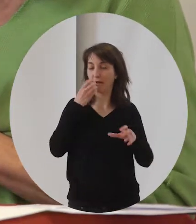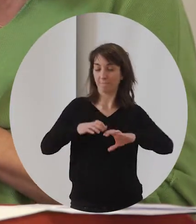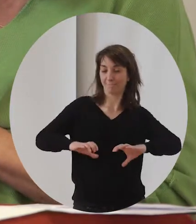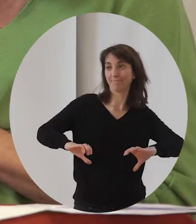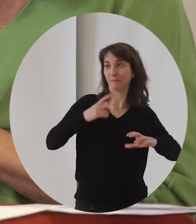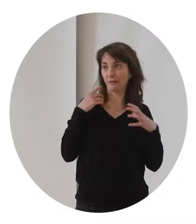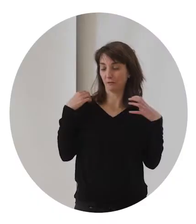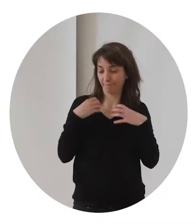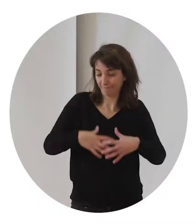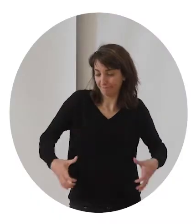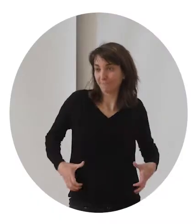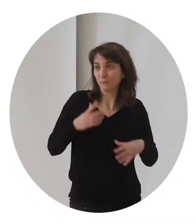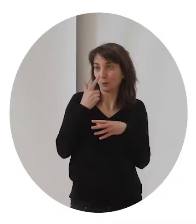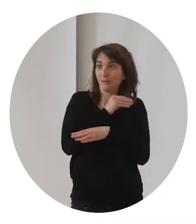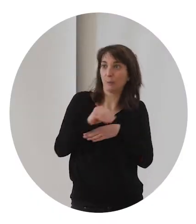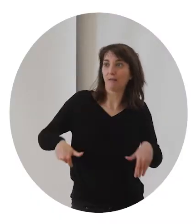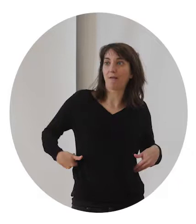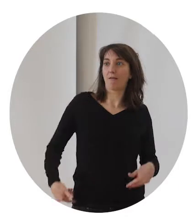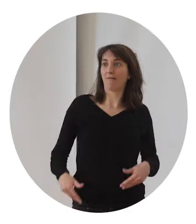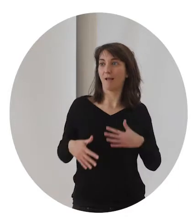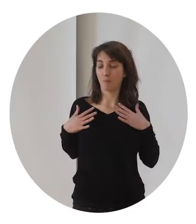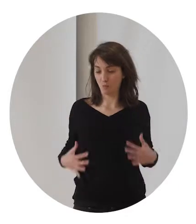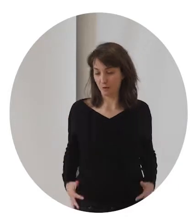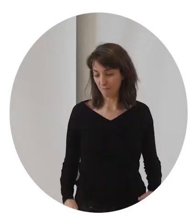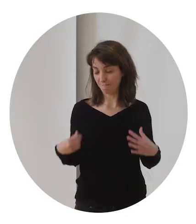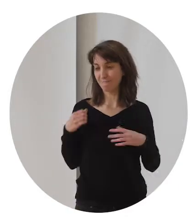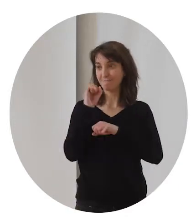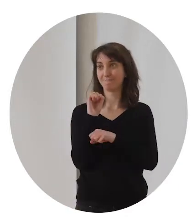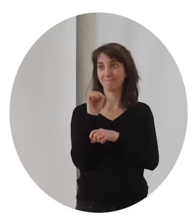bien calés, bien enveloppés et sécurisés. Voilà.